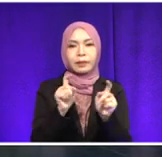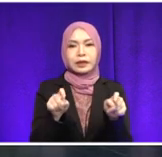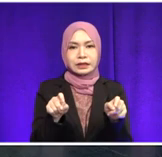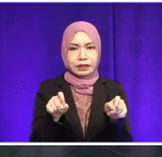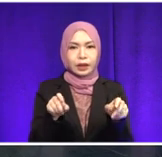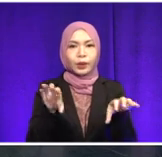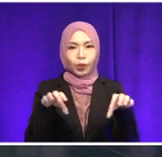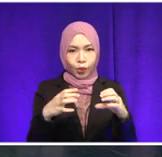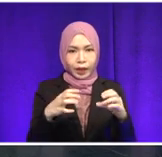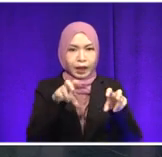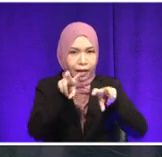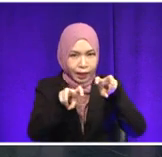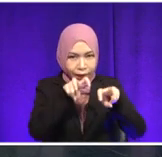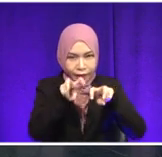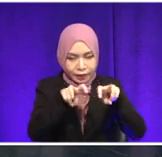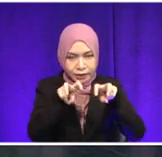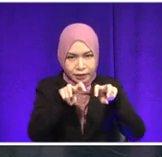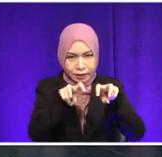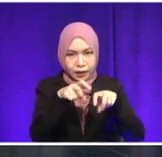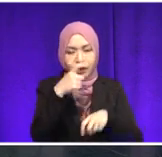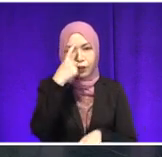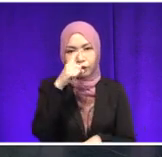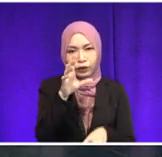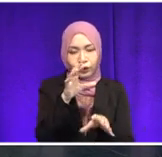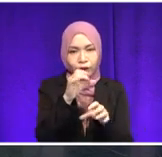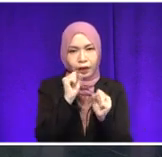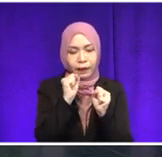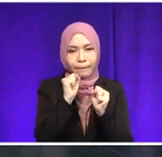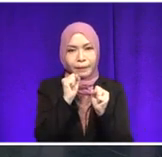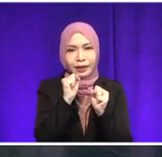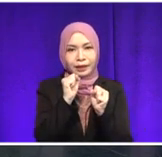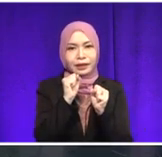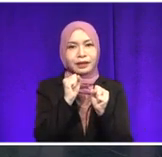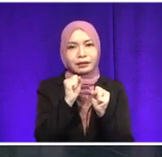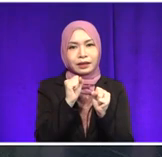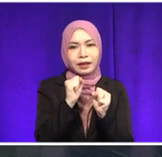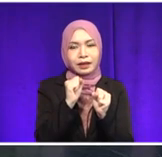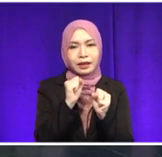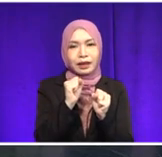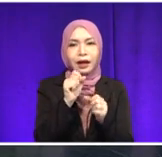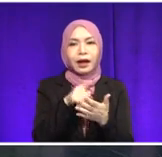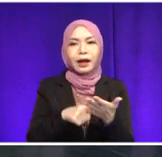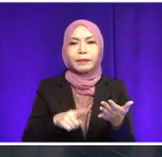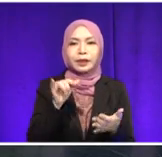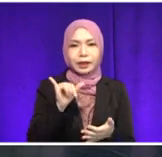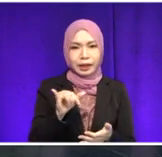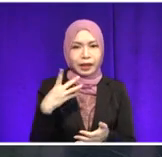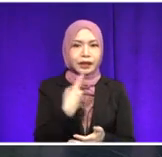ke semua yang ada di depan itu macam belum lagi memenuhi kehendak Ivan